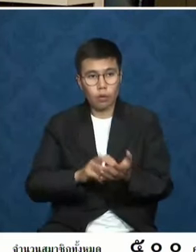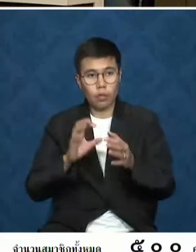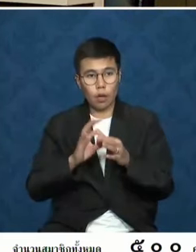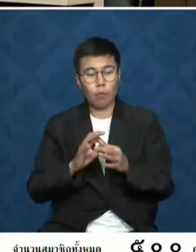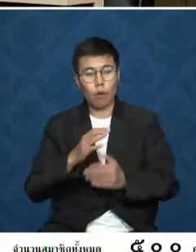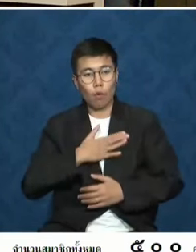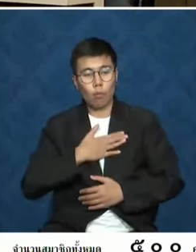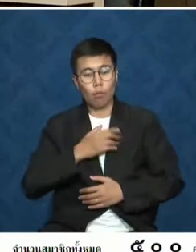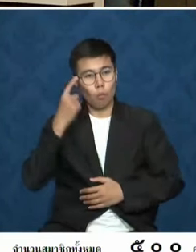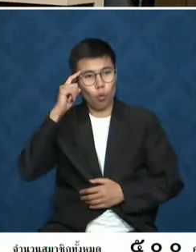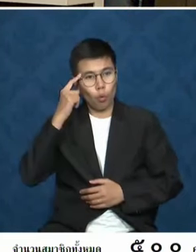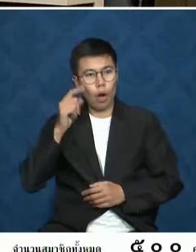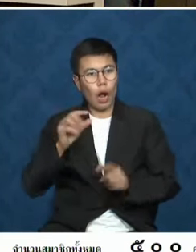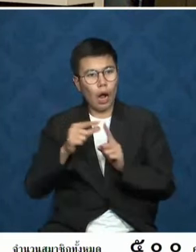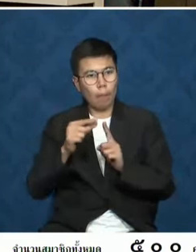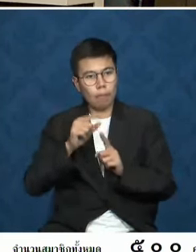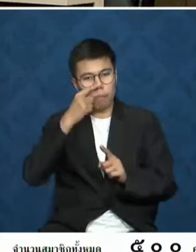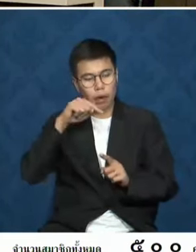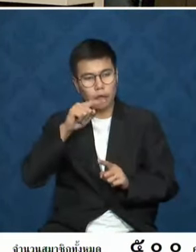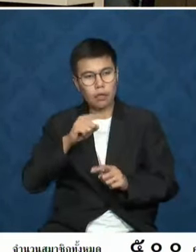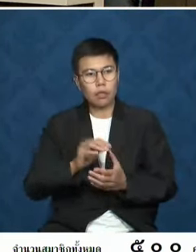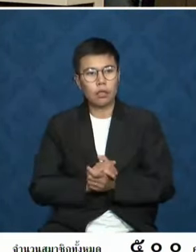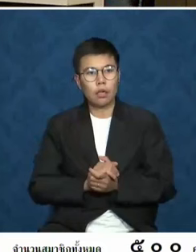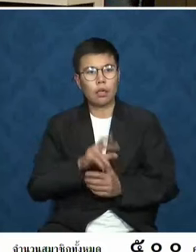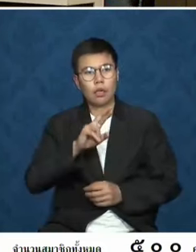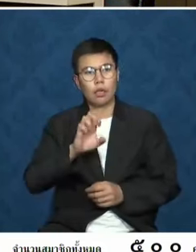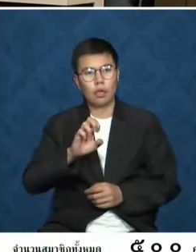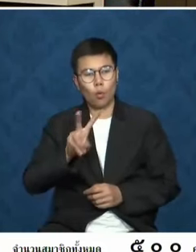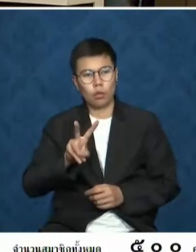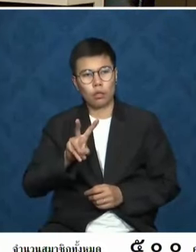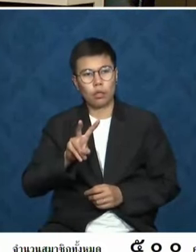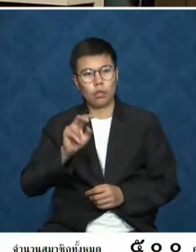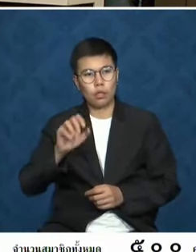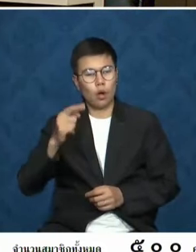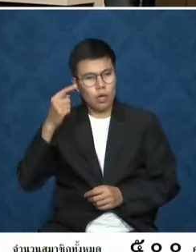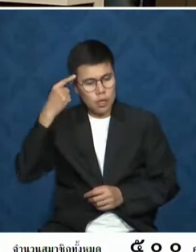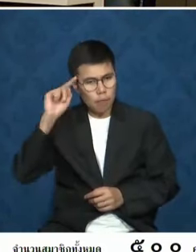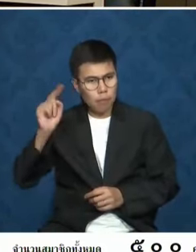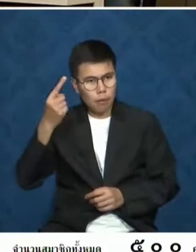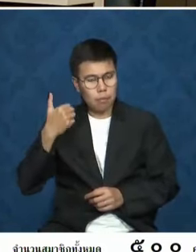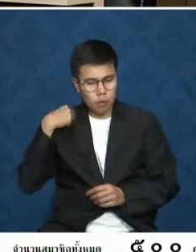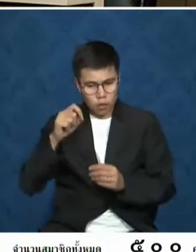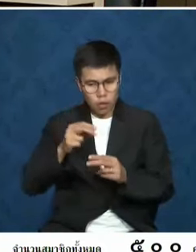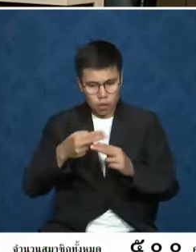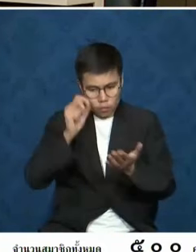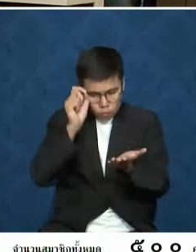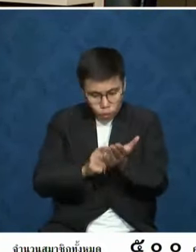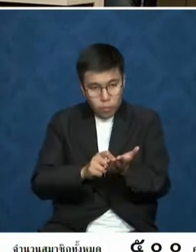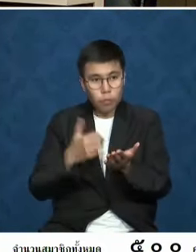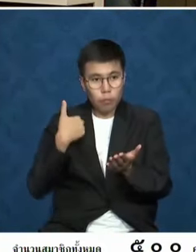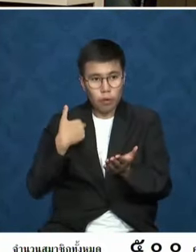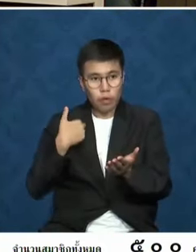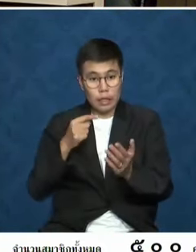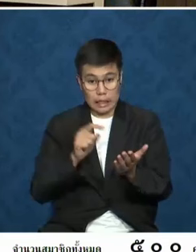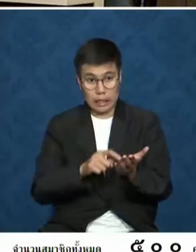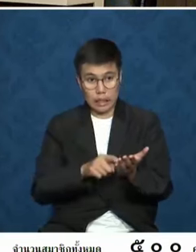ผมไมรู้วภาษาไทยใช้ว่อะไรนะครับReverage Engineeringได้มการจดไว้บางหอเปล่านะครับเพราว่าตั